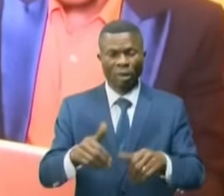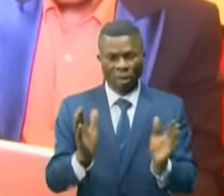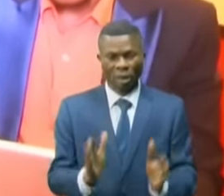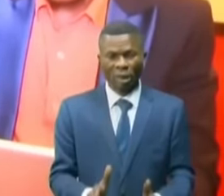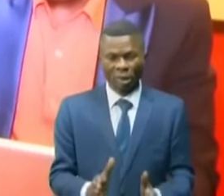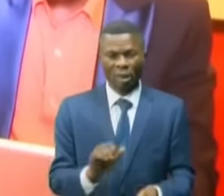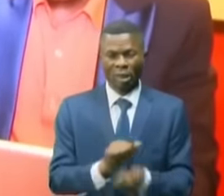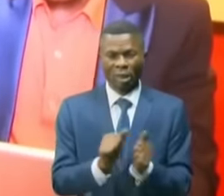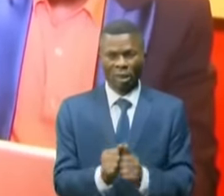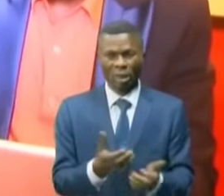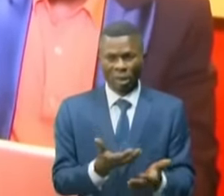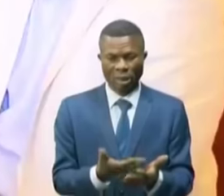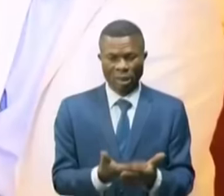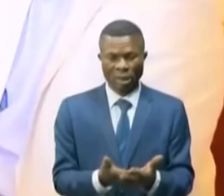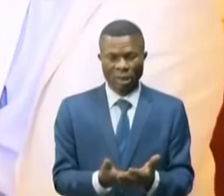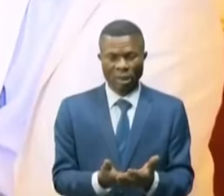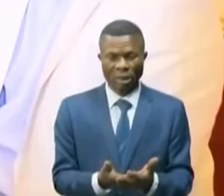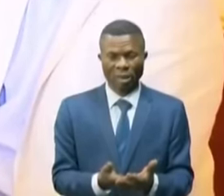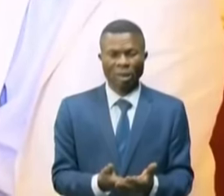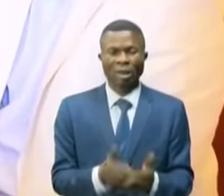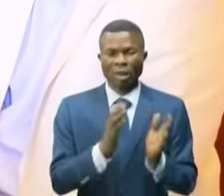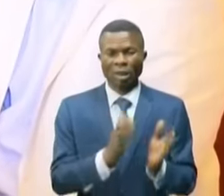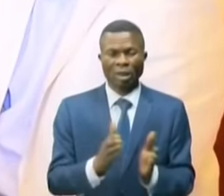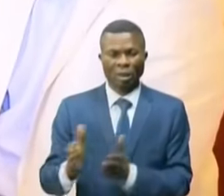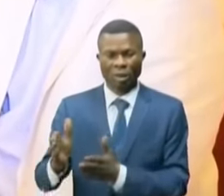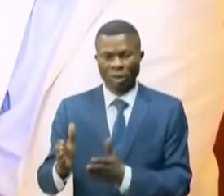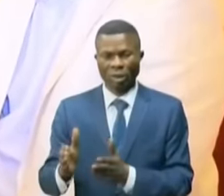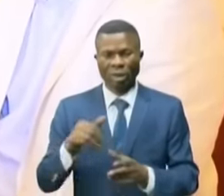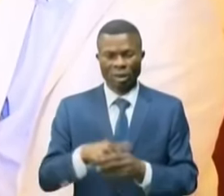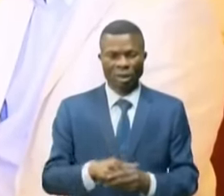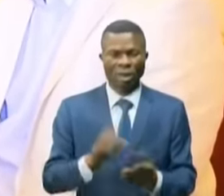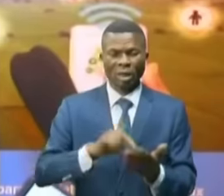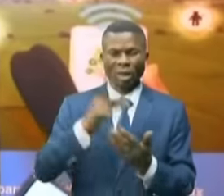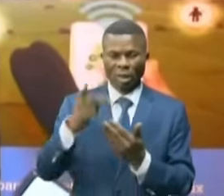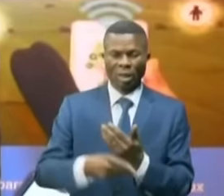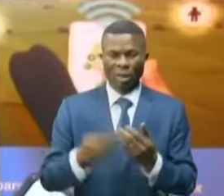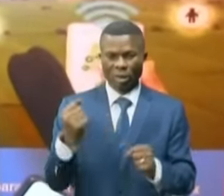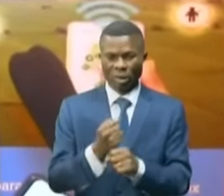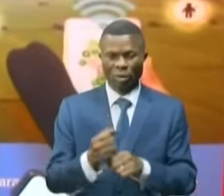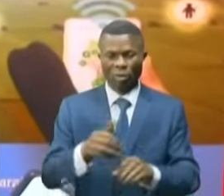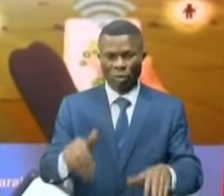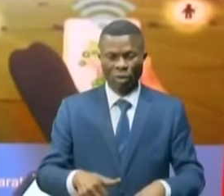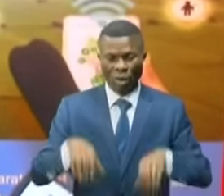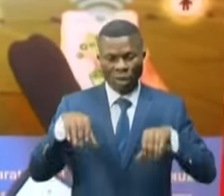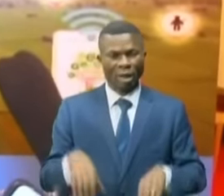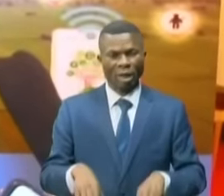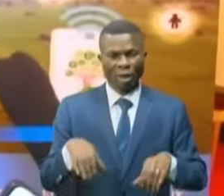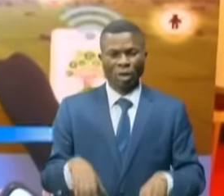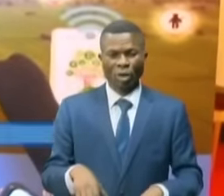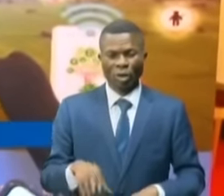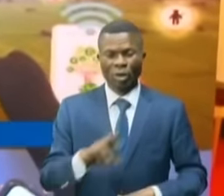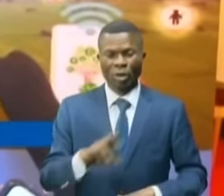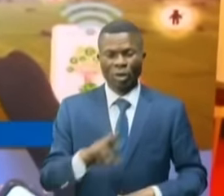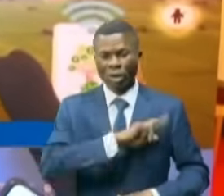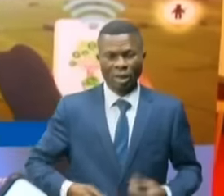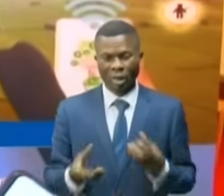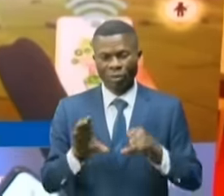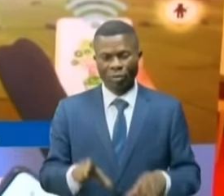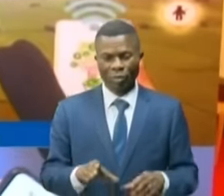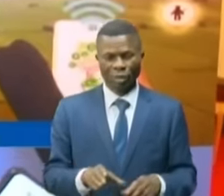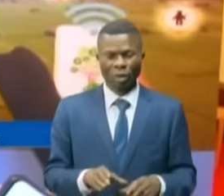cette nouvelle technologie pourra apporter une amélioration dans la production agricole. Le Congo contient beaucoup de cas de